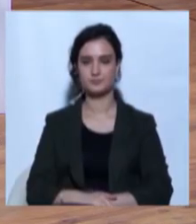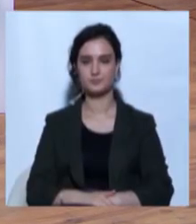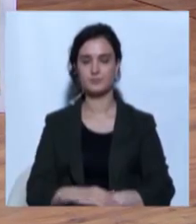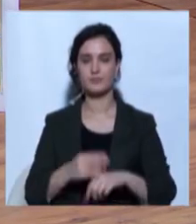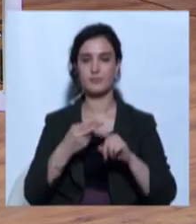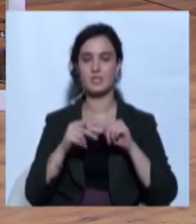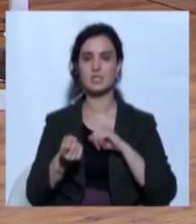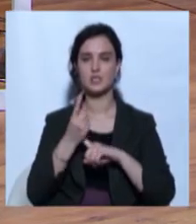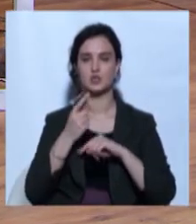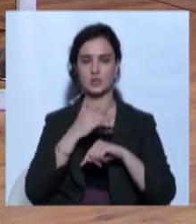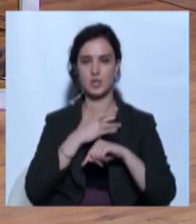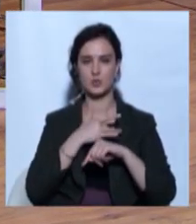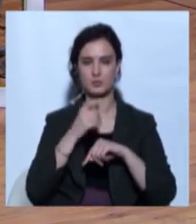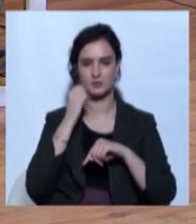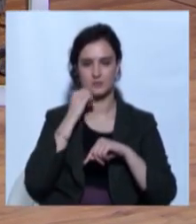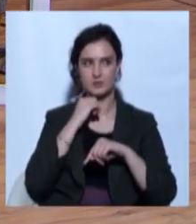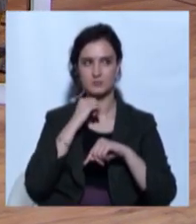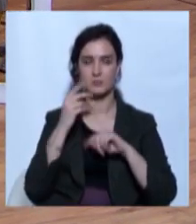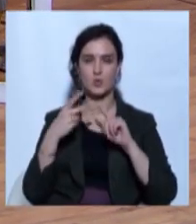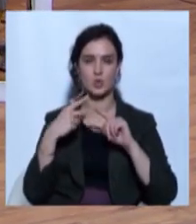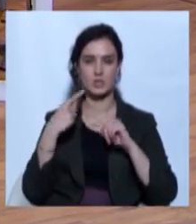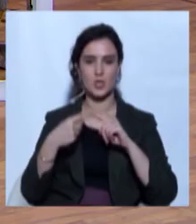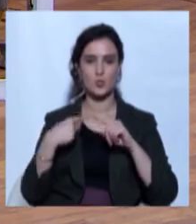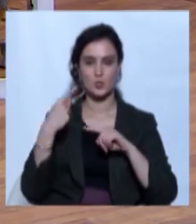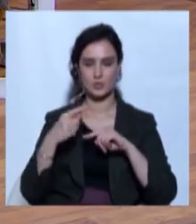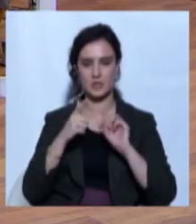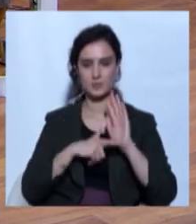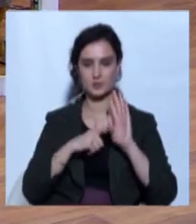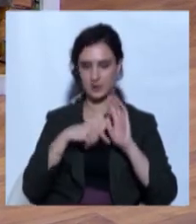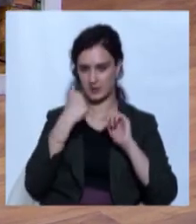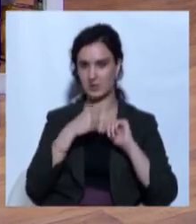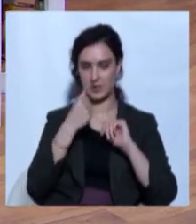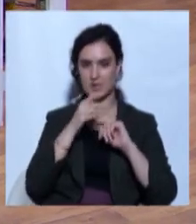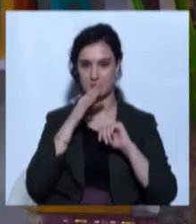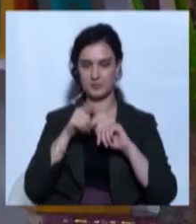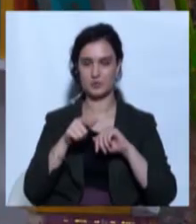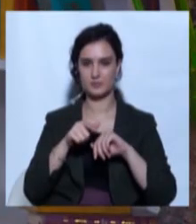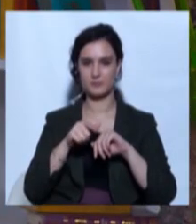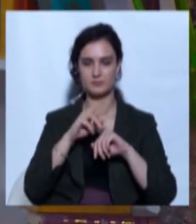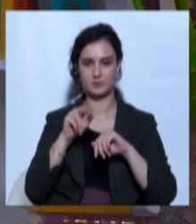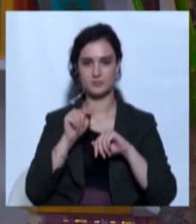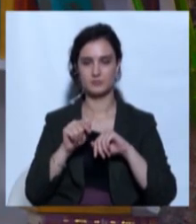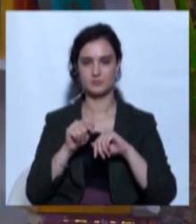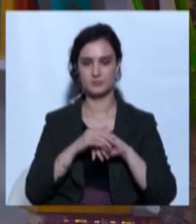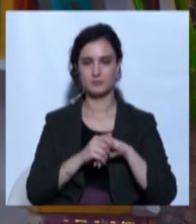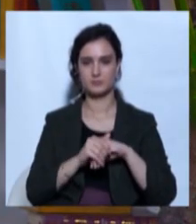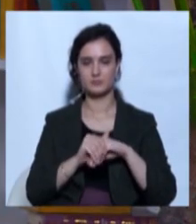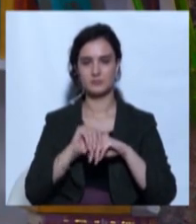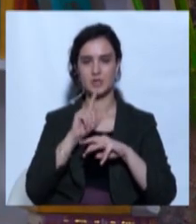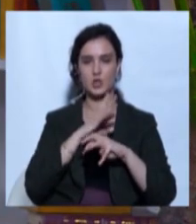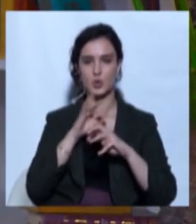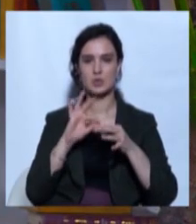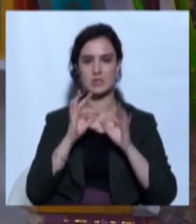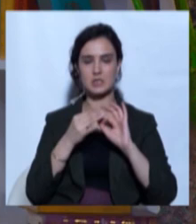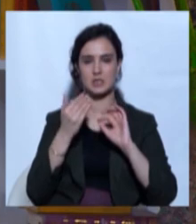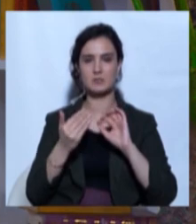ეს გაჩნდა დაახლოებით მეოცე საუკუნის 70-იან წლებში და რა იყო